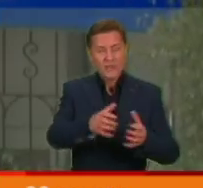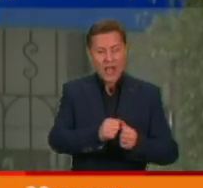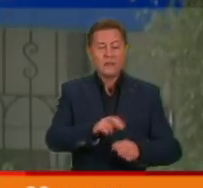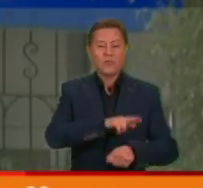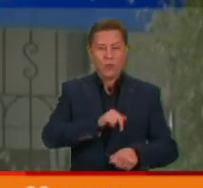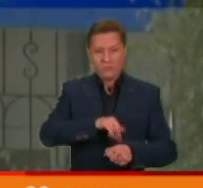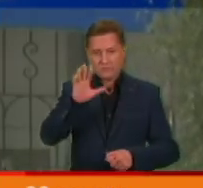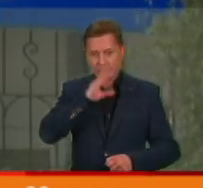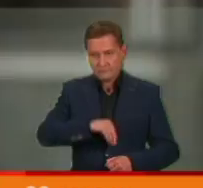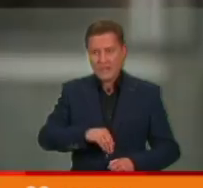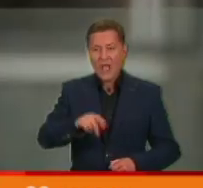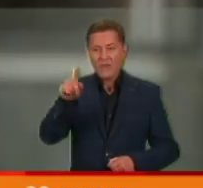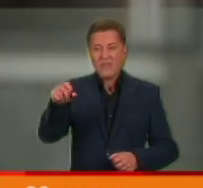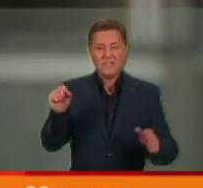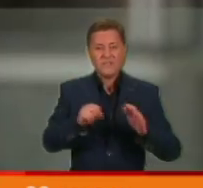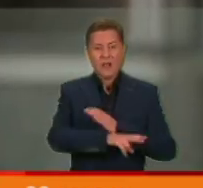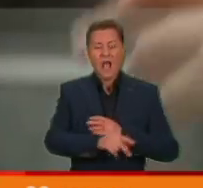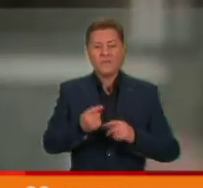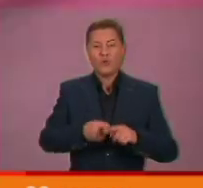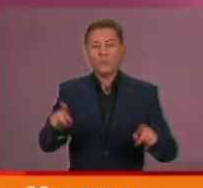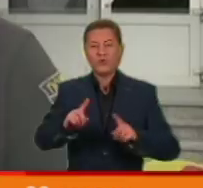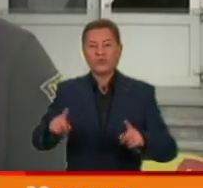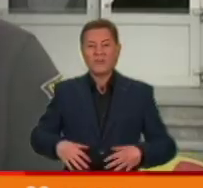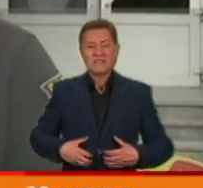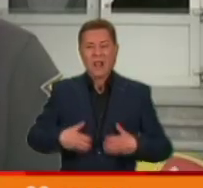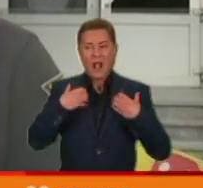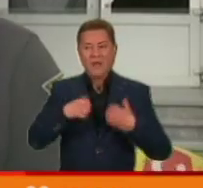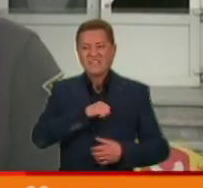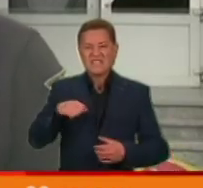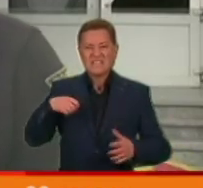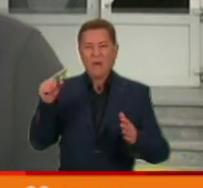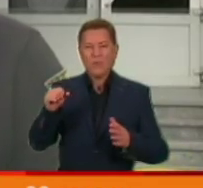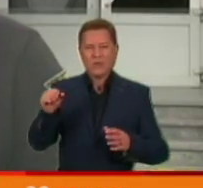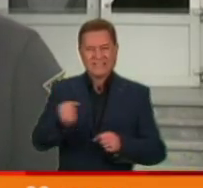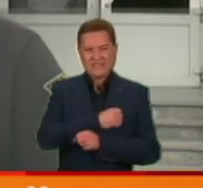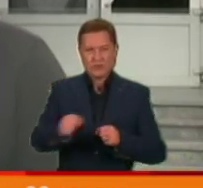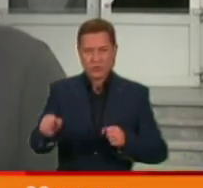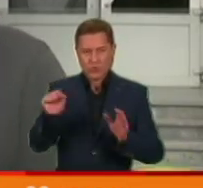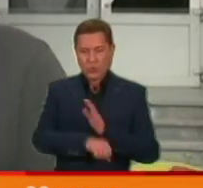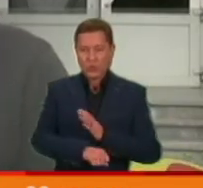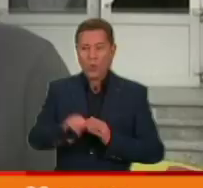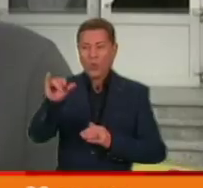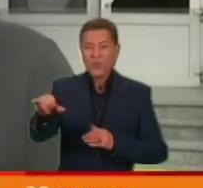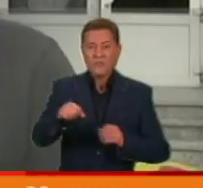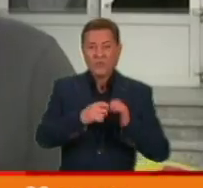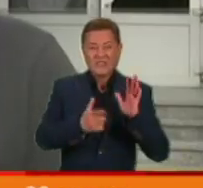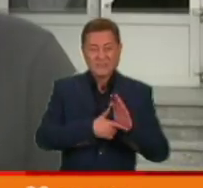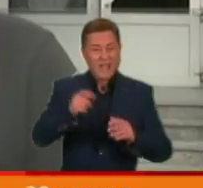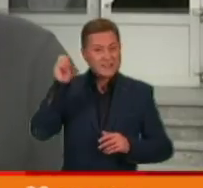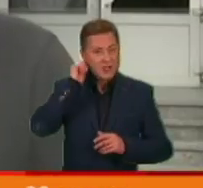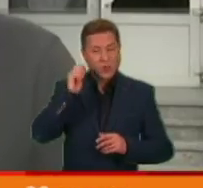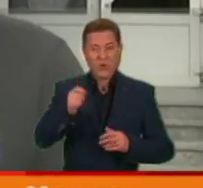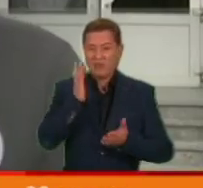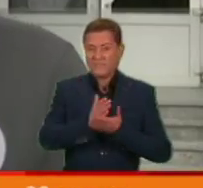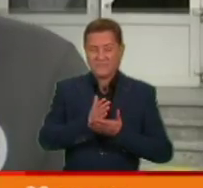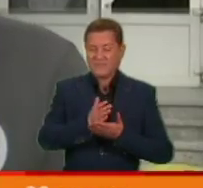він був тверезим, а втікав, бо злякався самосуду. Йому 17 років, у нього відсутнє водійське посвідчення,